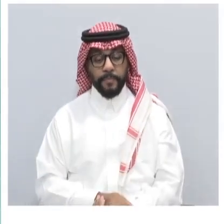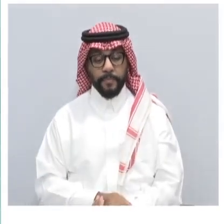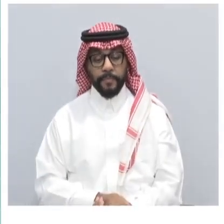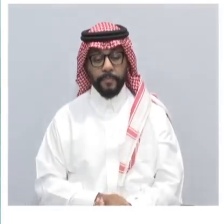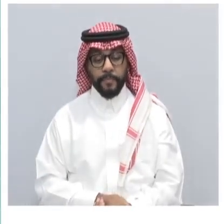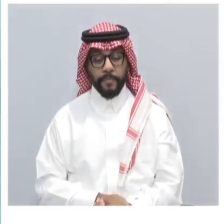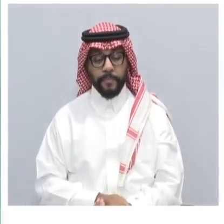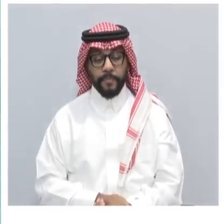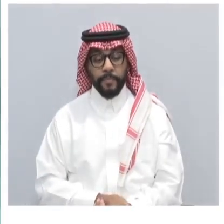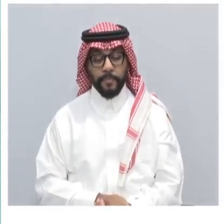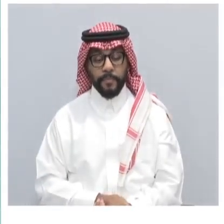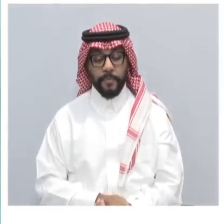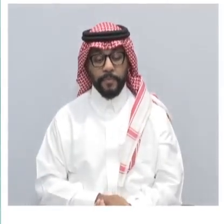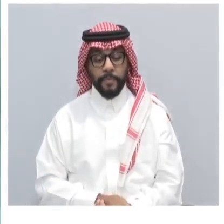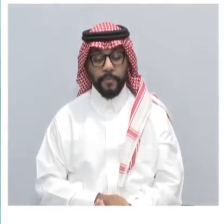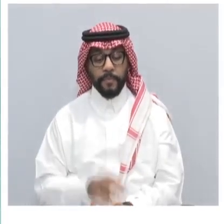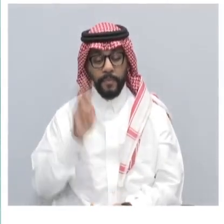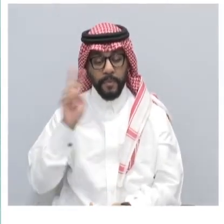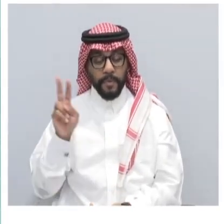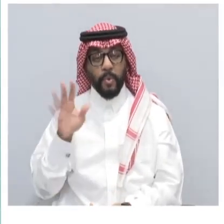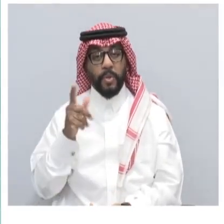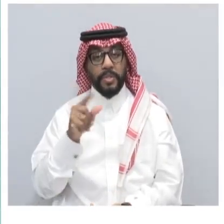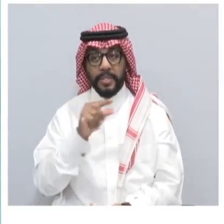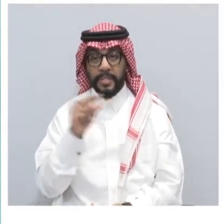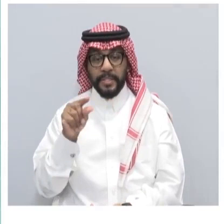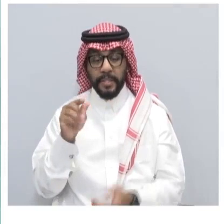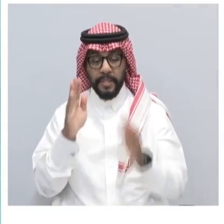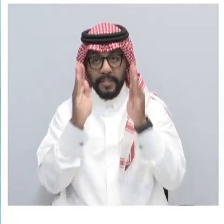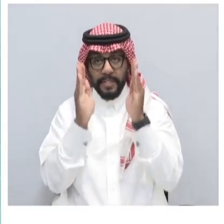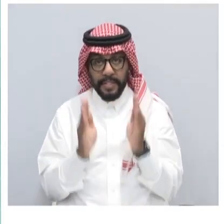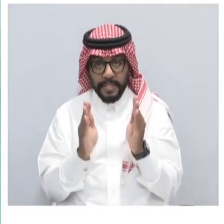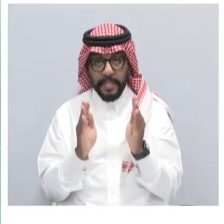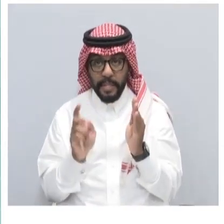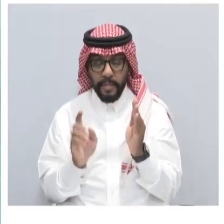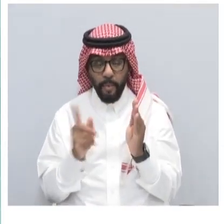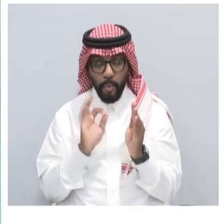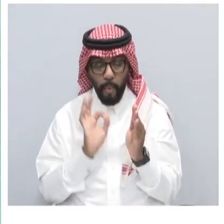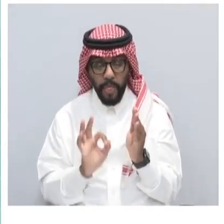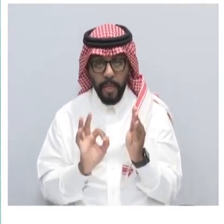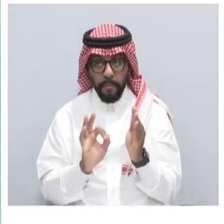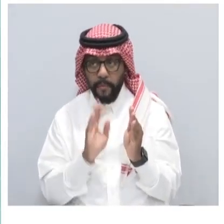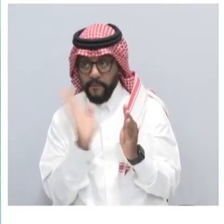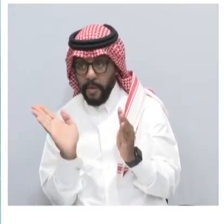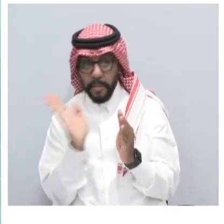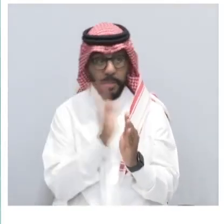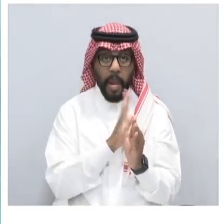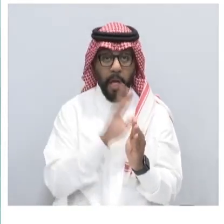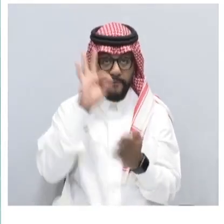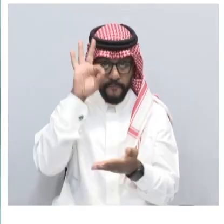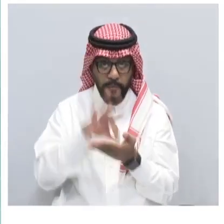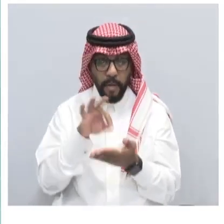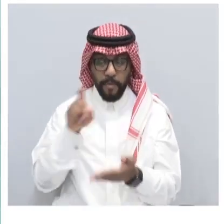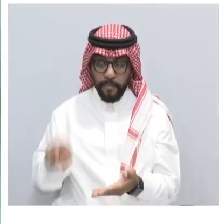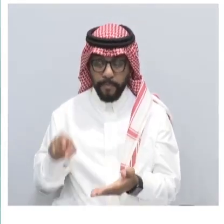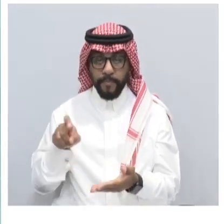نلاحظ هنا ابناء الطلاب وجود عمليه الحدود فيوجد لدينا سهم صغير اسفل عند